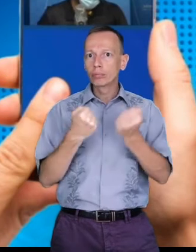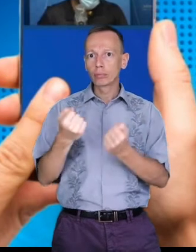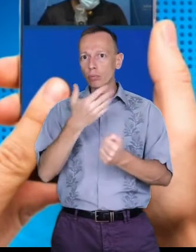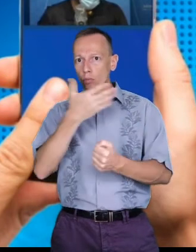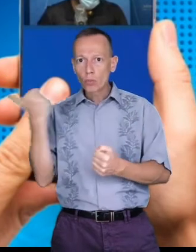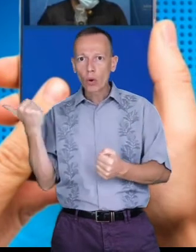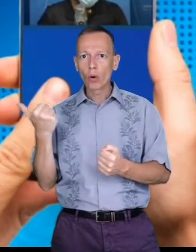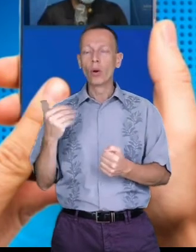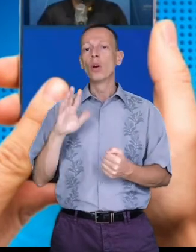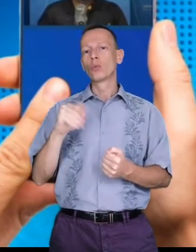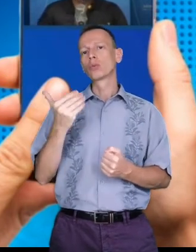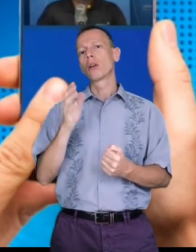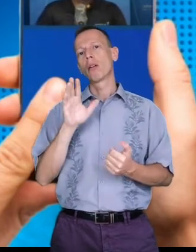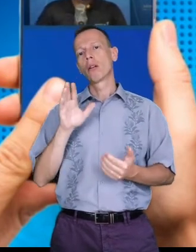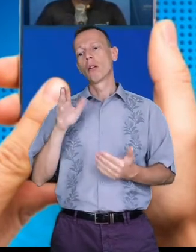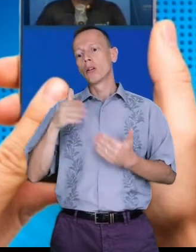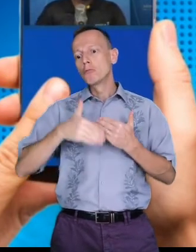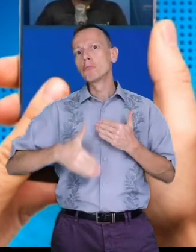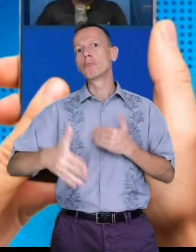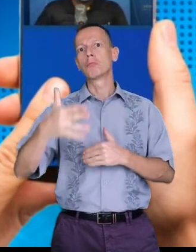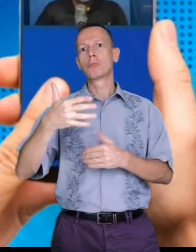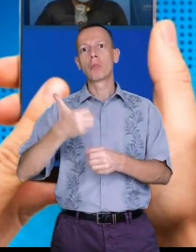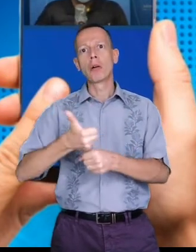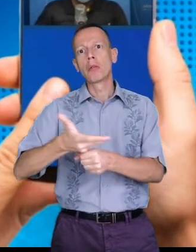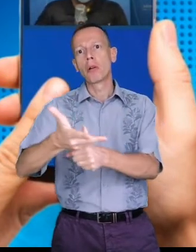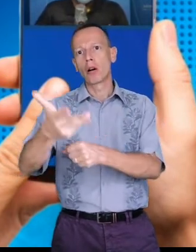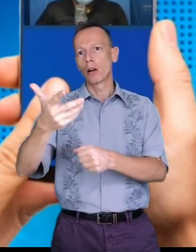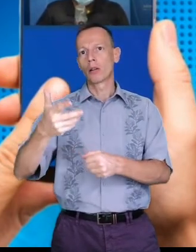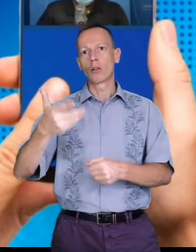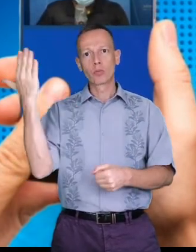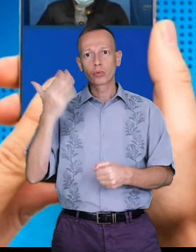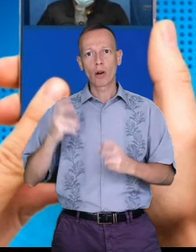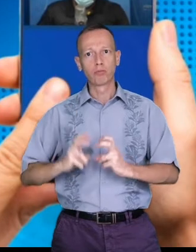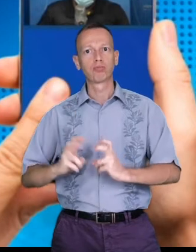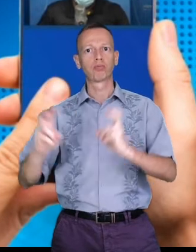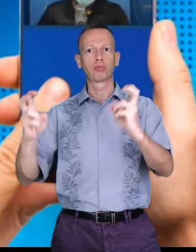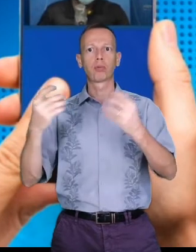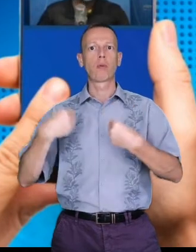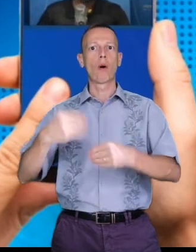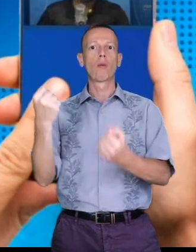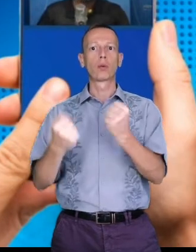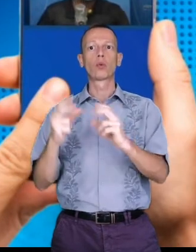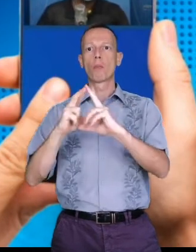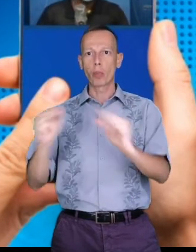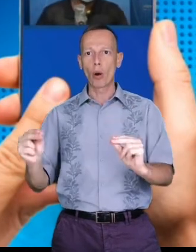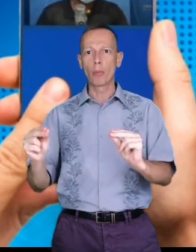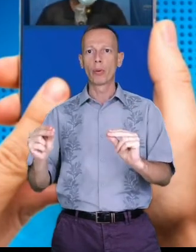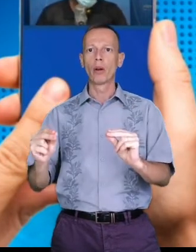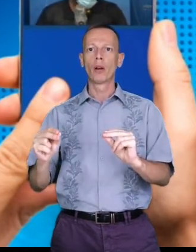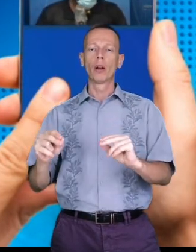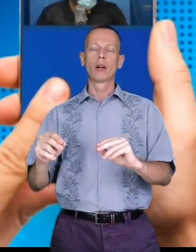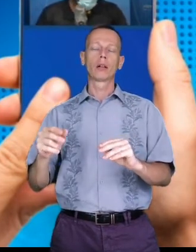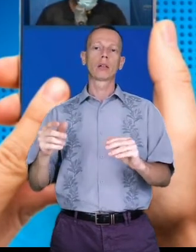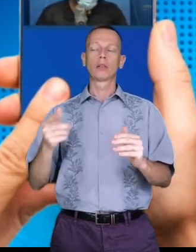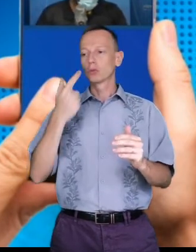onéreux que plus on va avancer dans le temps et plus ça sera la voiture du moment et plus le véhicule propre